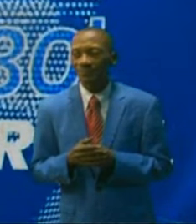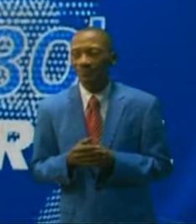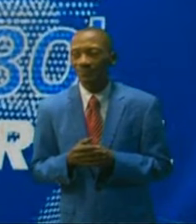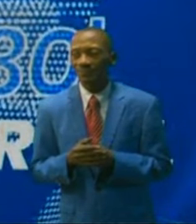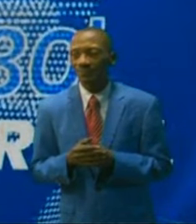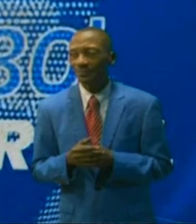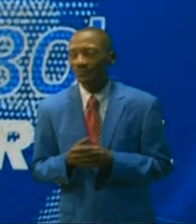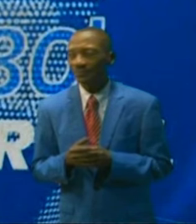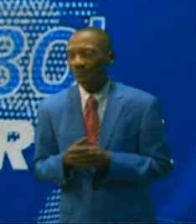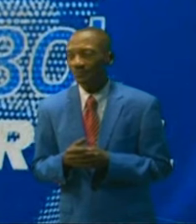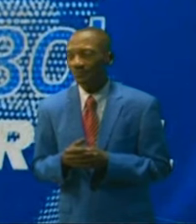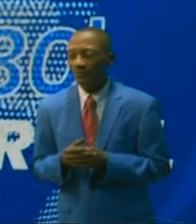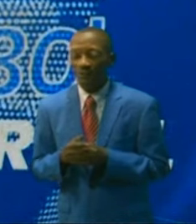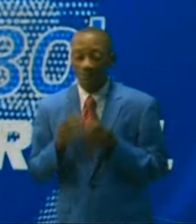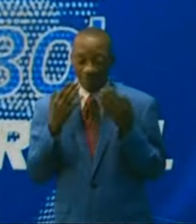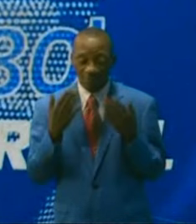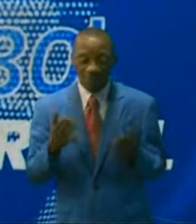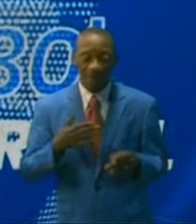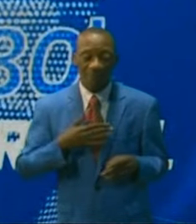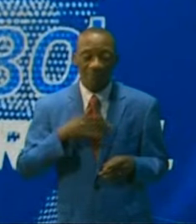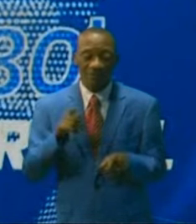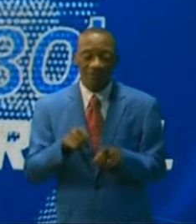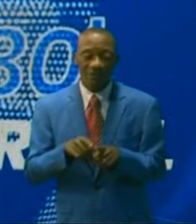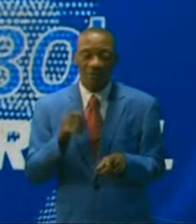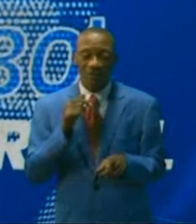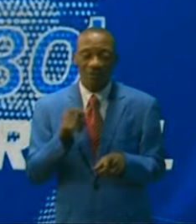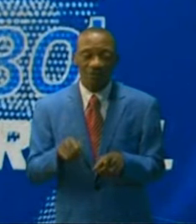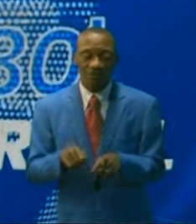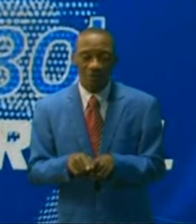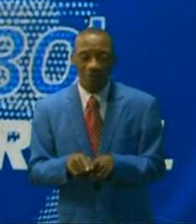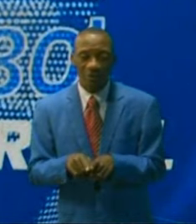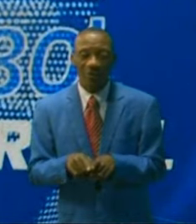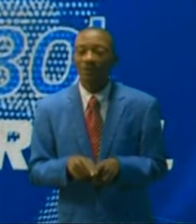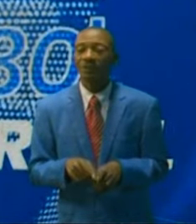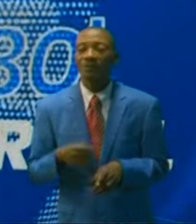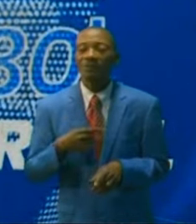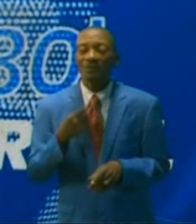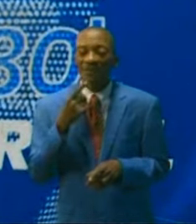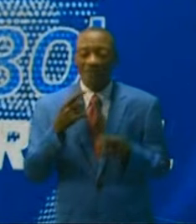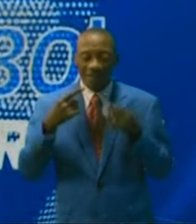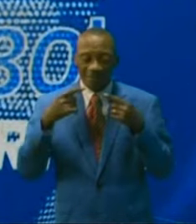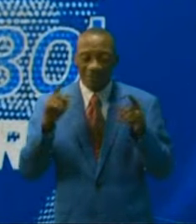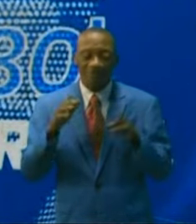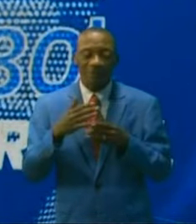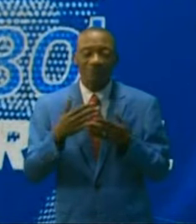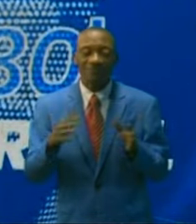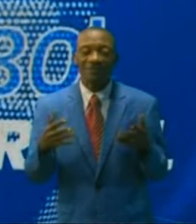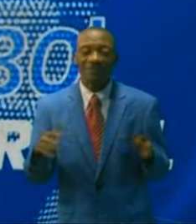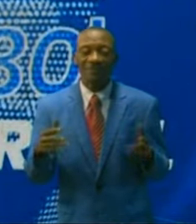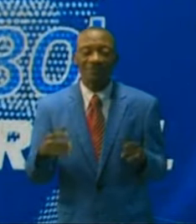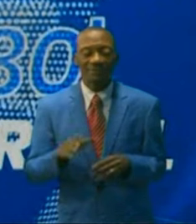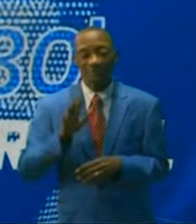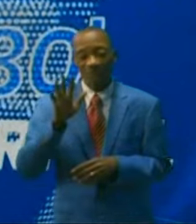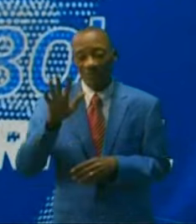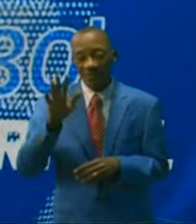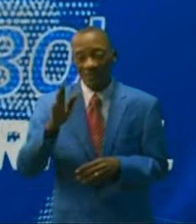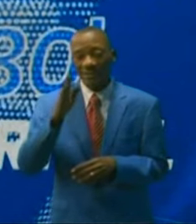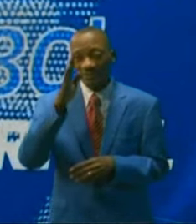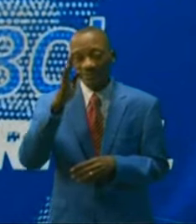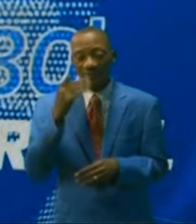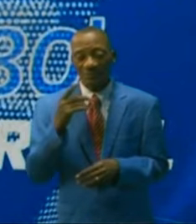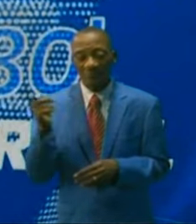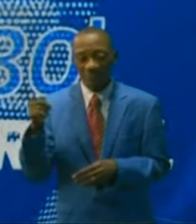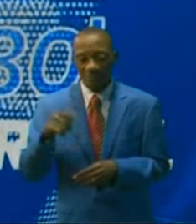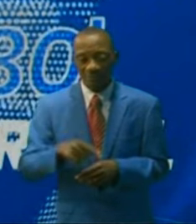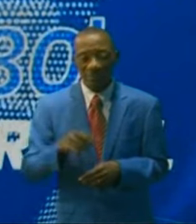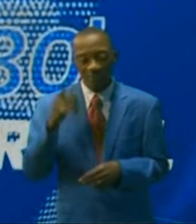Réalisé par Patrick Bapuila, Maxime Androkoa, fin de ce journal qui a connu la touche rédactionnelle de Fanny Malonga. Merci de nous